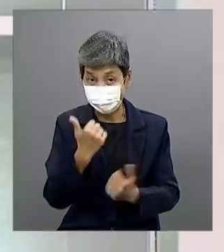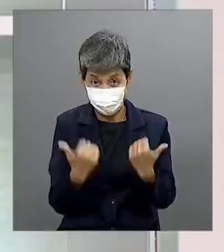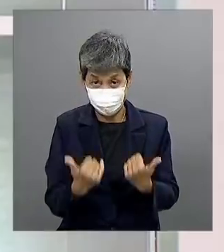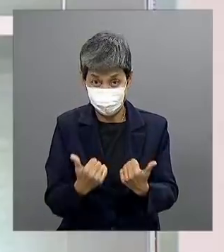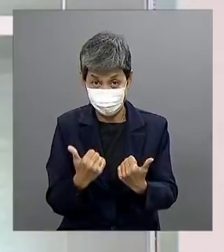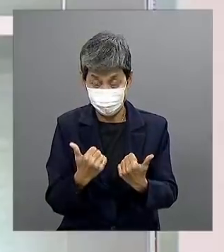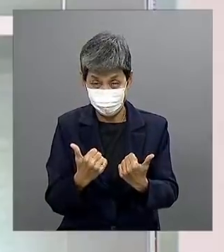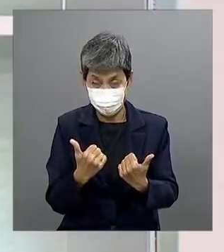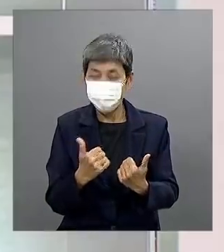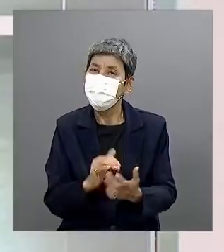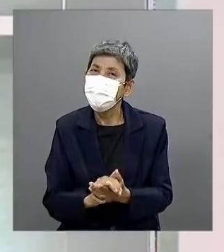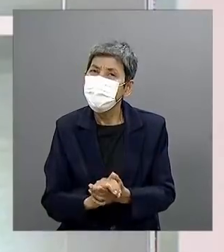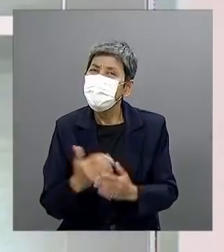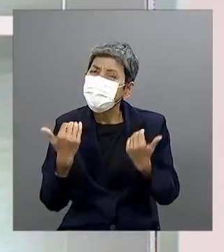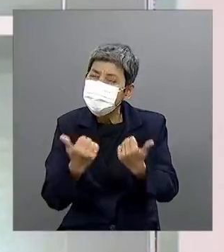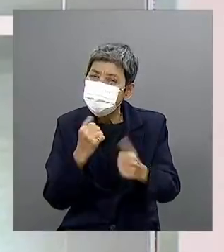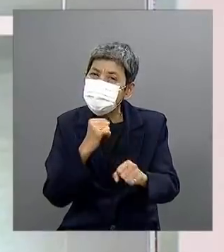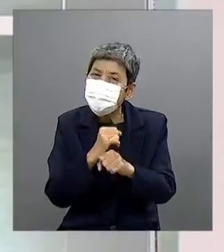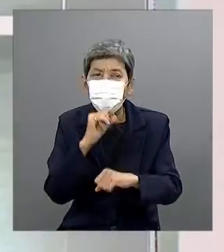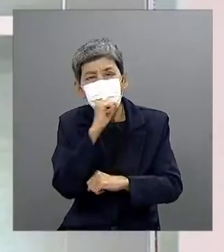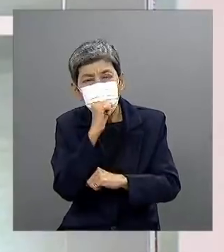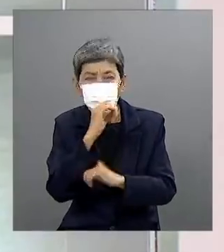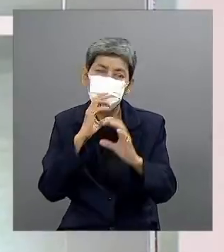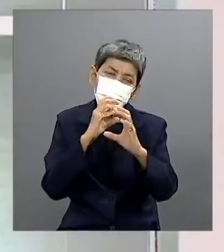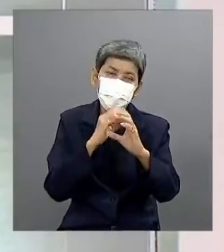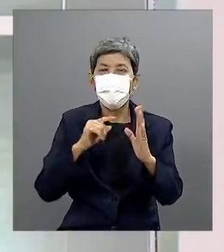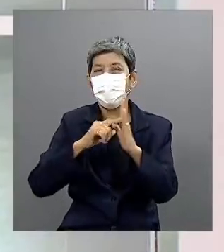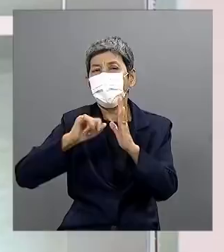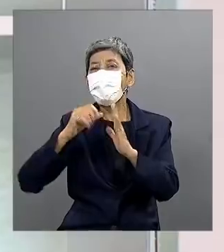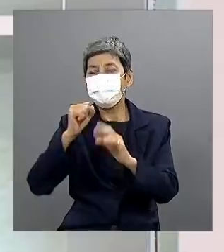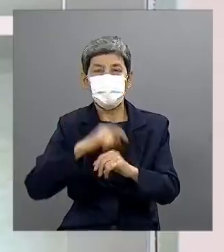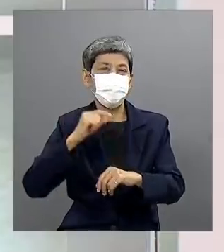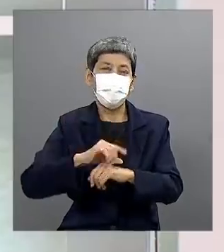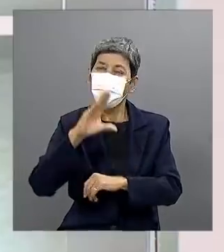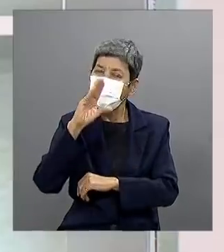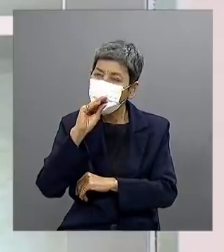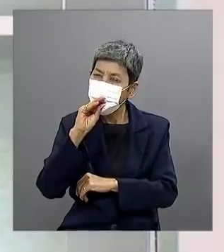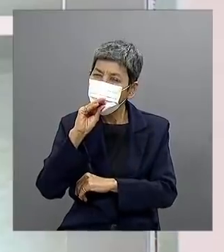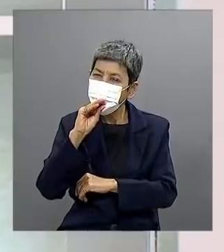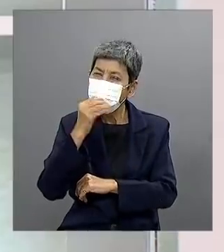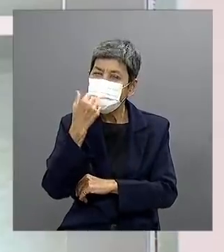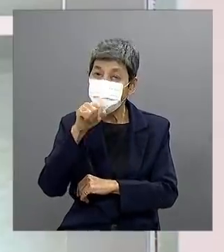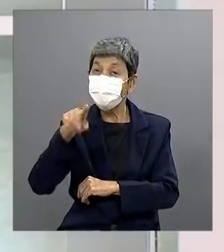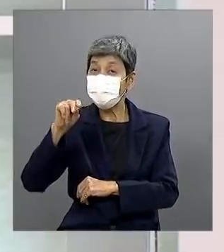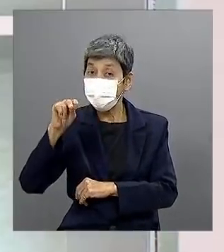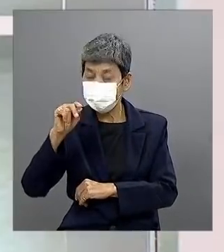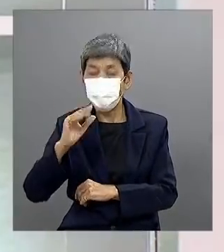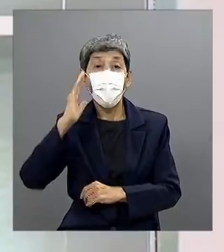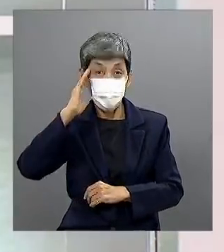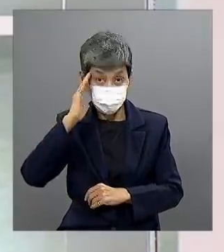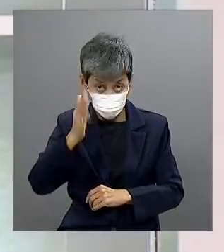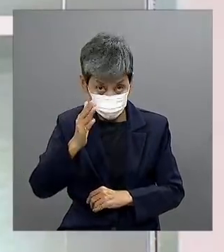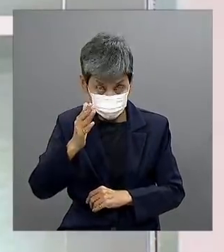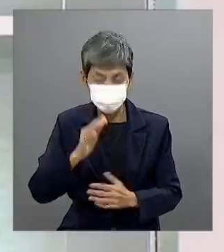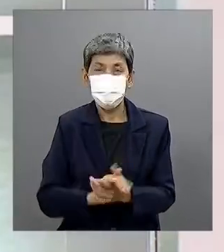ได้เราจะเป็นเรื่องราวของเพลงแจ๊สนั่นเองนะคะในเวลา 22:30 นแล้วก็สำหรับคืนพรุ่งนี้จะเป็นตอนที่ชื่อว่